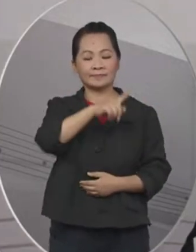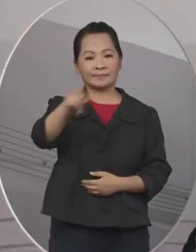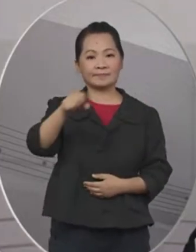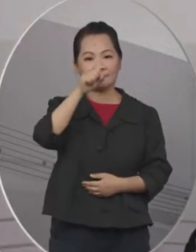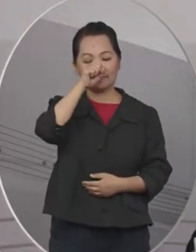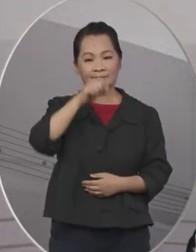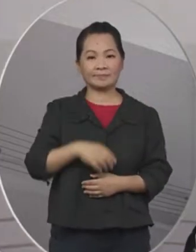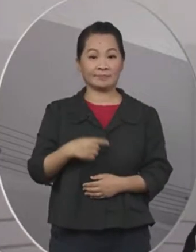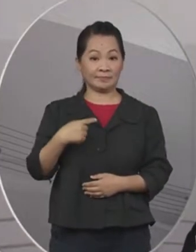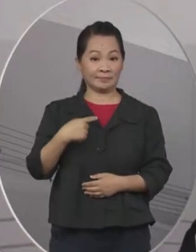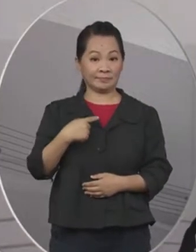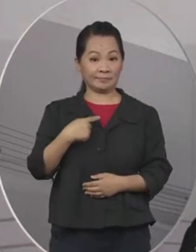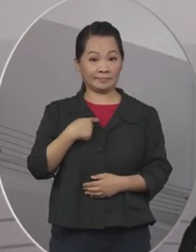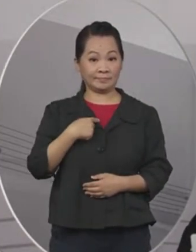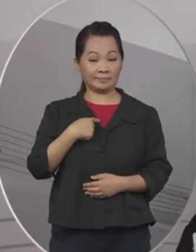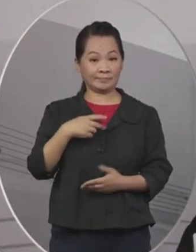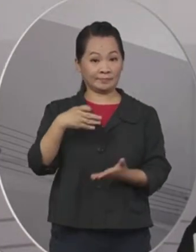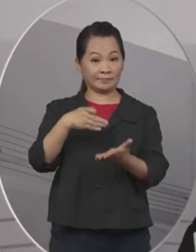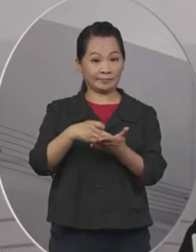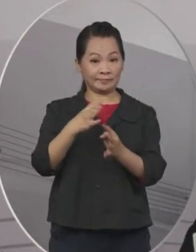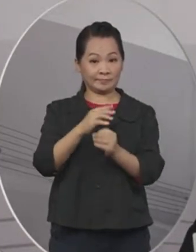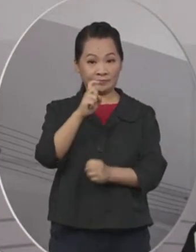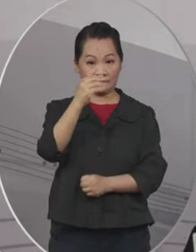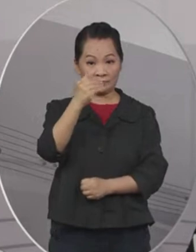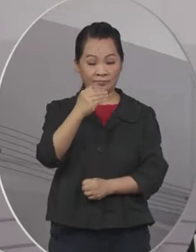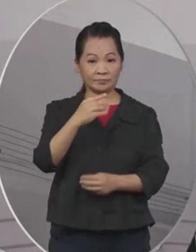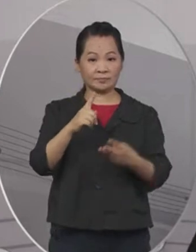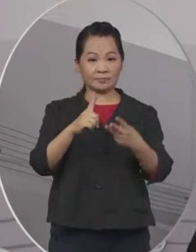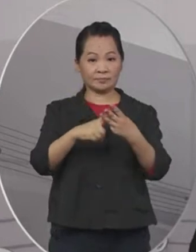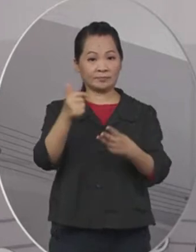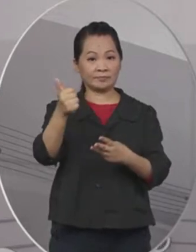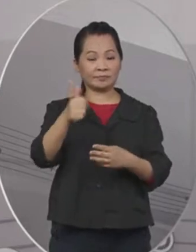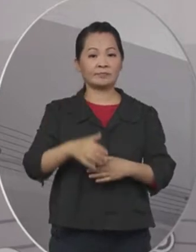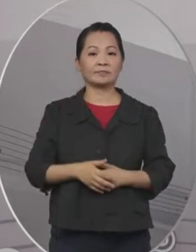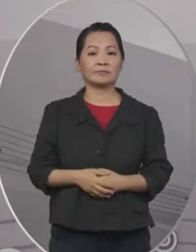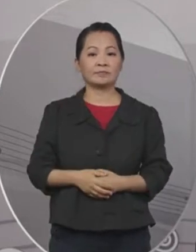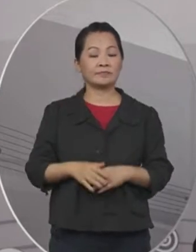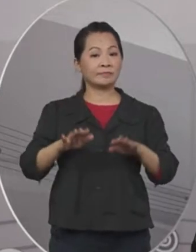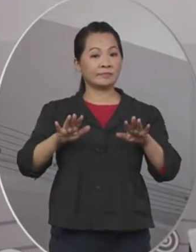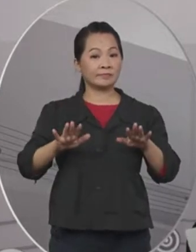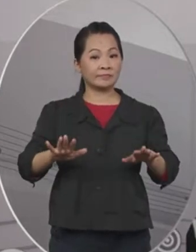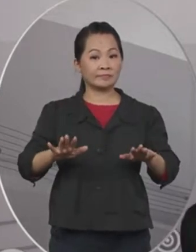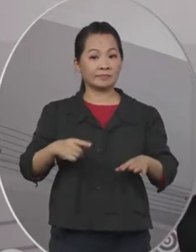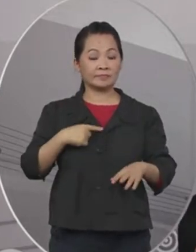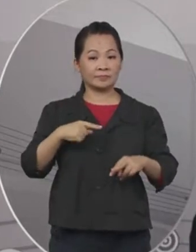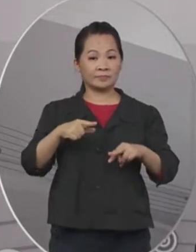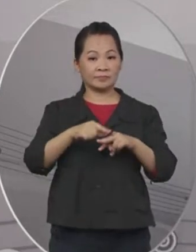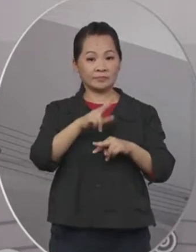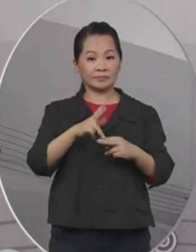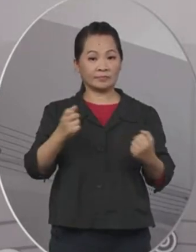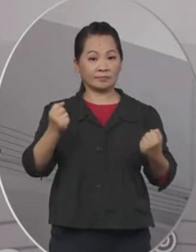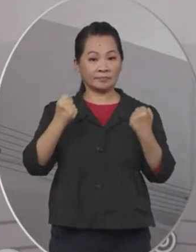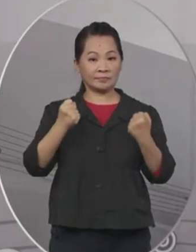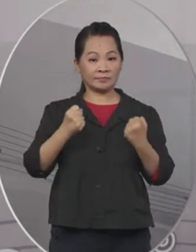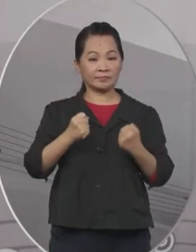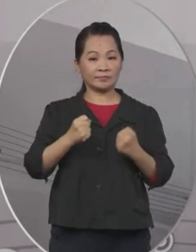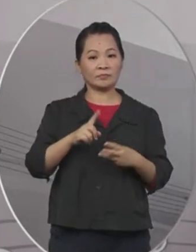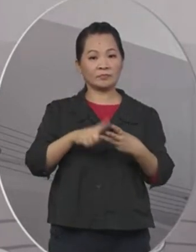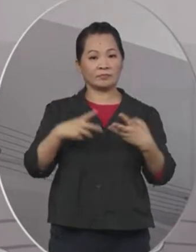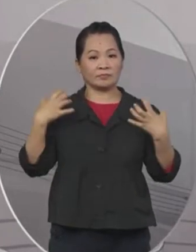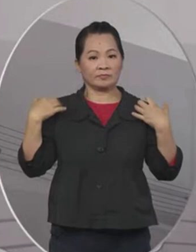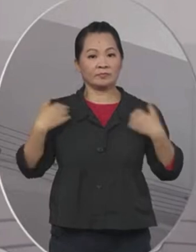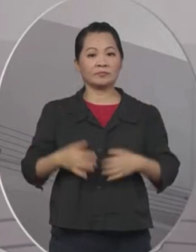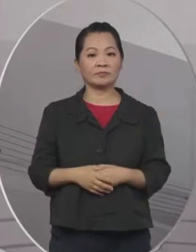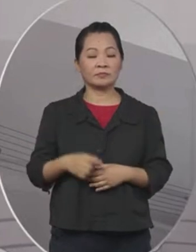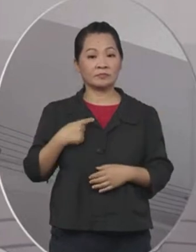家好，我是登记19号的王玉阳，目前我是金色力量党的党主席。